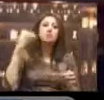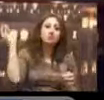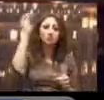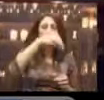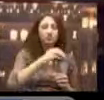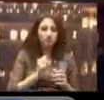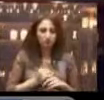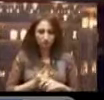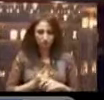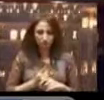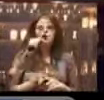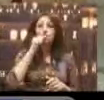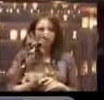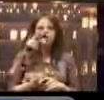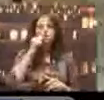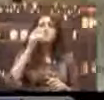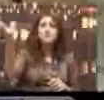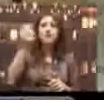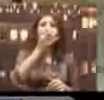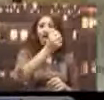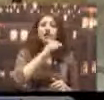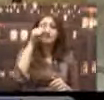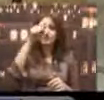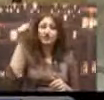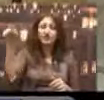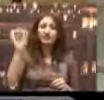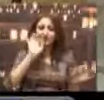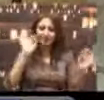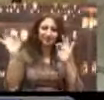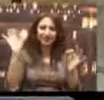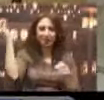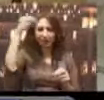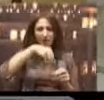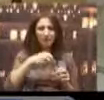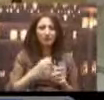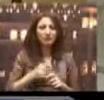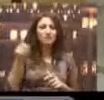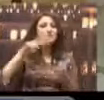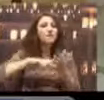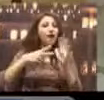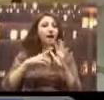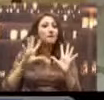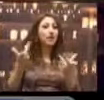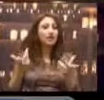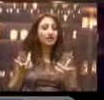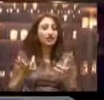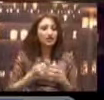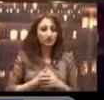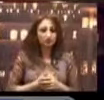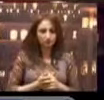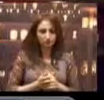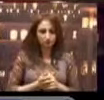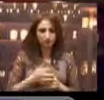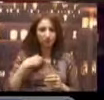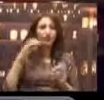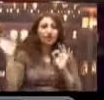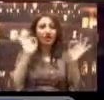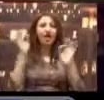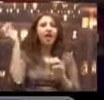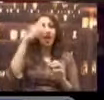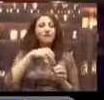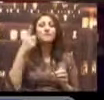حتى اغلبيه اللي بيتاخدوا بيبقوا بنات يعني. عملت اعلانات ايه بقى؟ عملت اعلانات كتير. فكرني